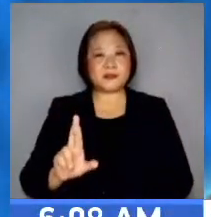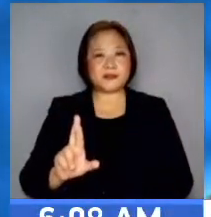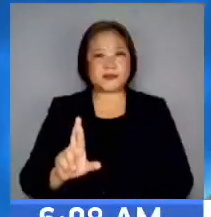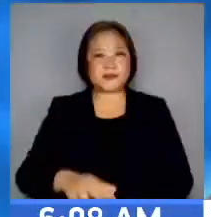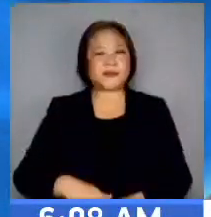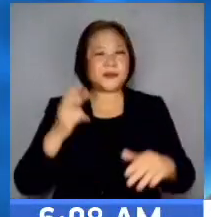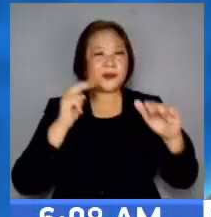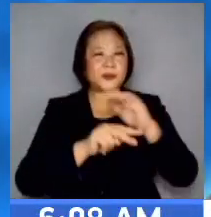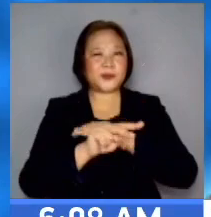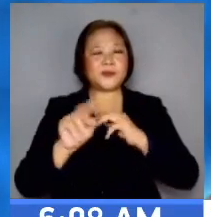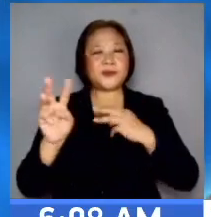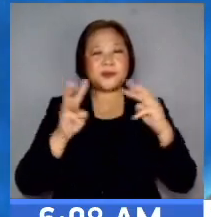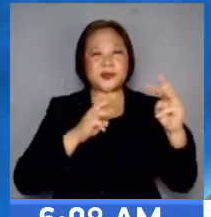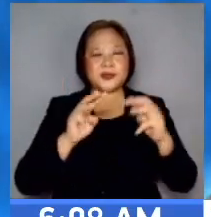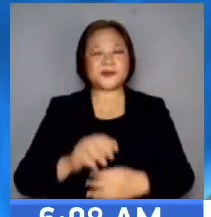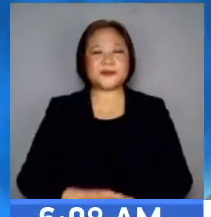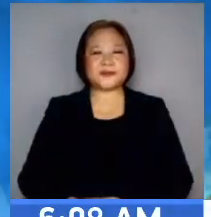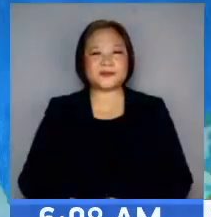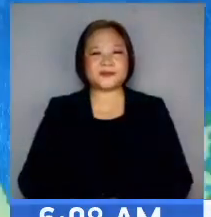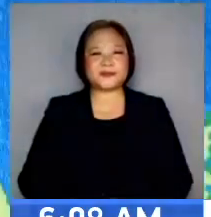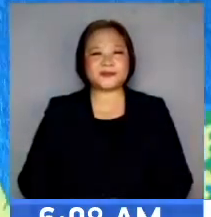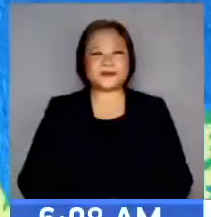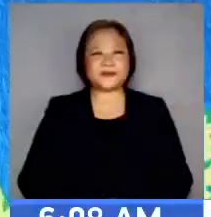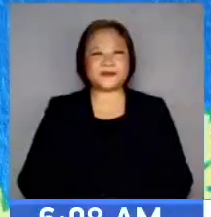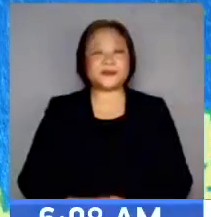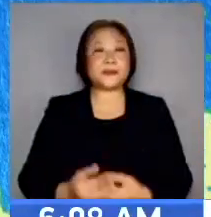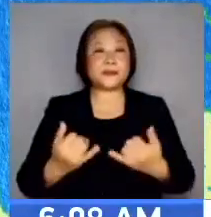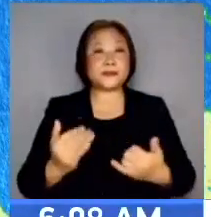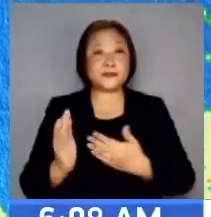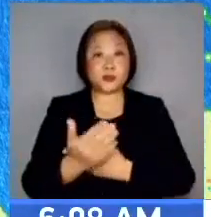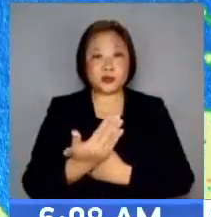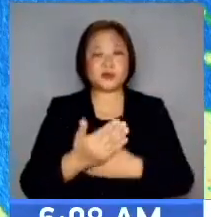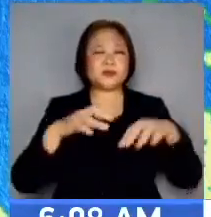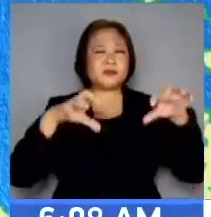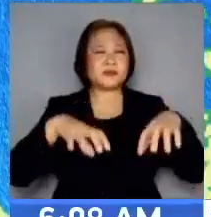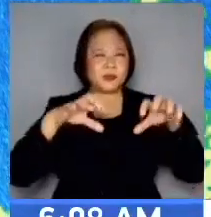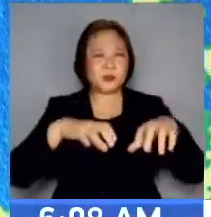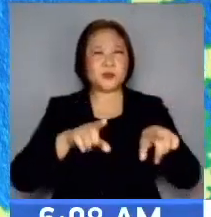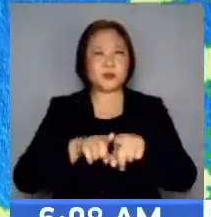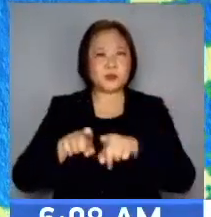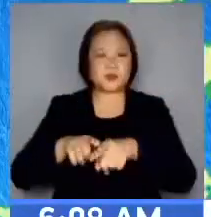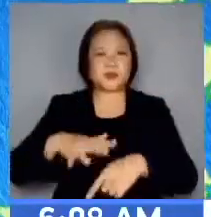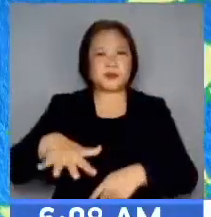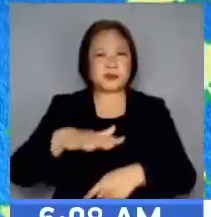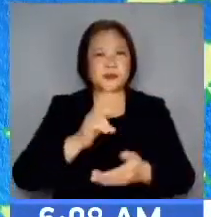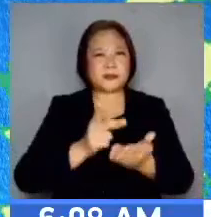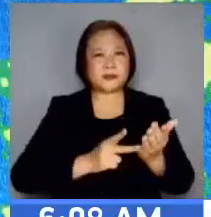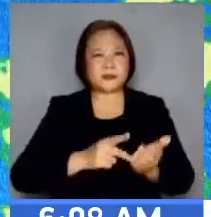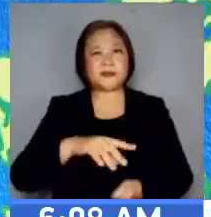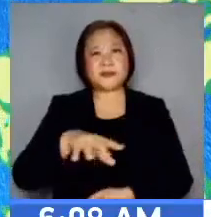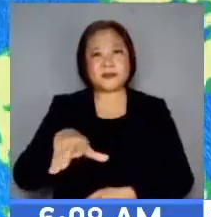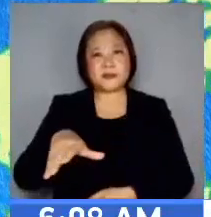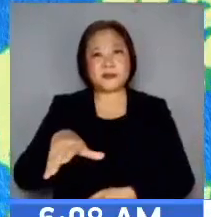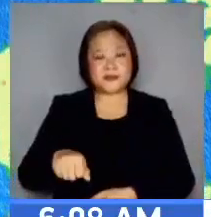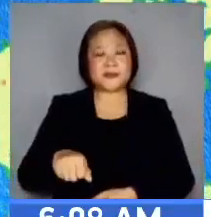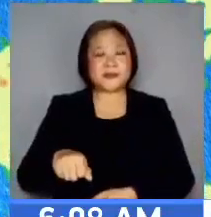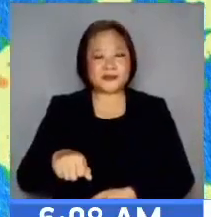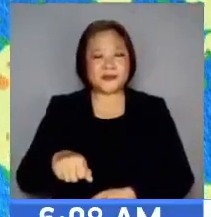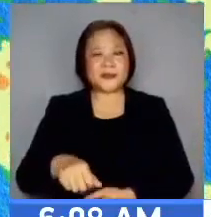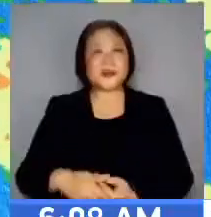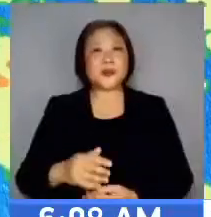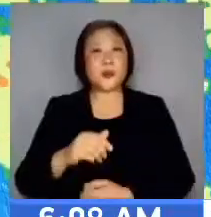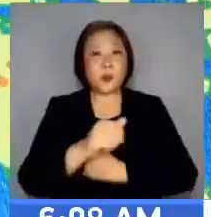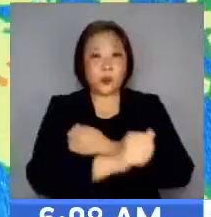Metro Weather. Ngayon pong umaga, uulanin din ang ilang bahagi ng Cagayan Valley Region, Aurora,